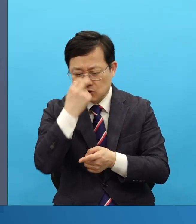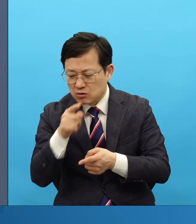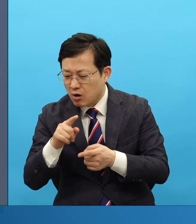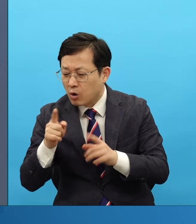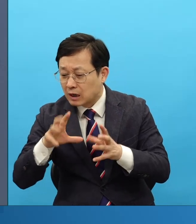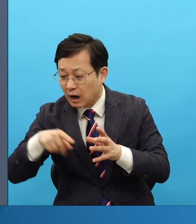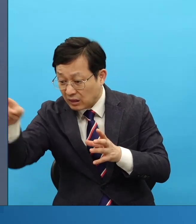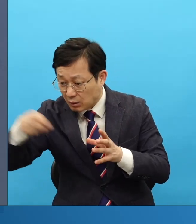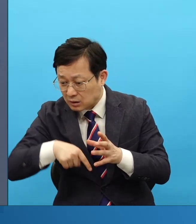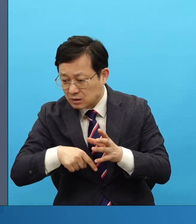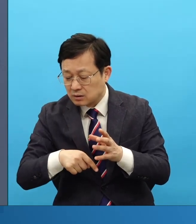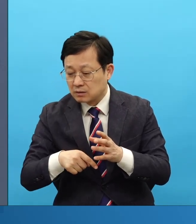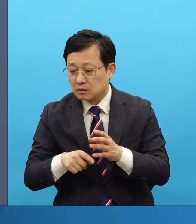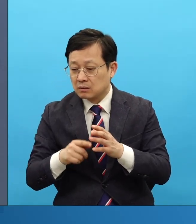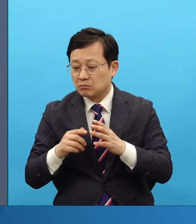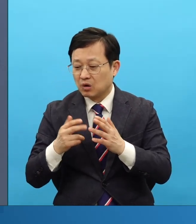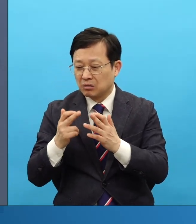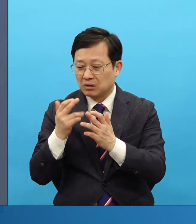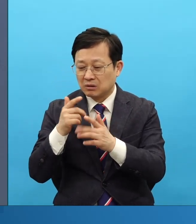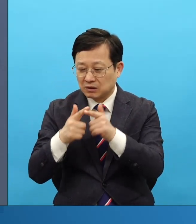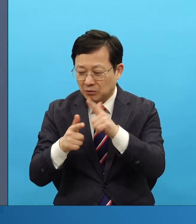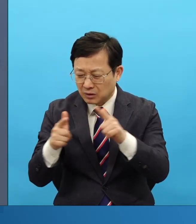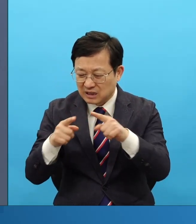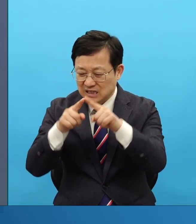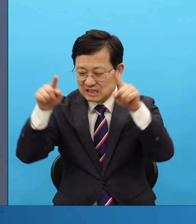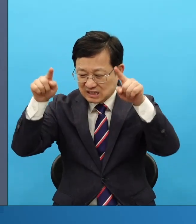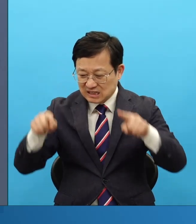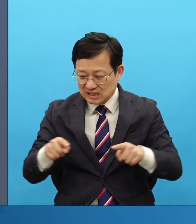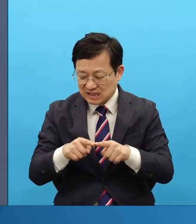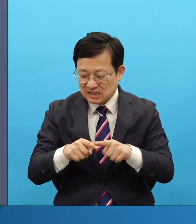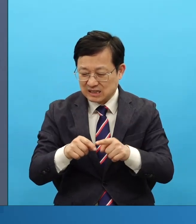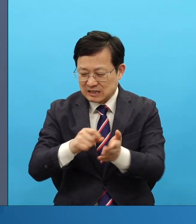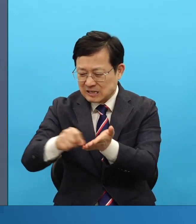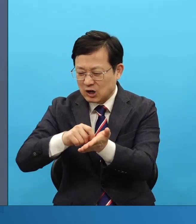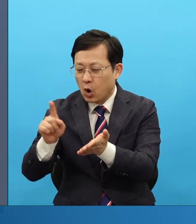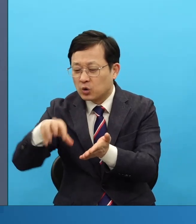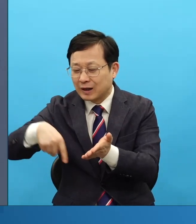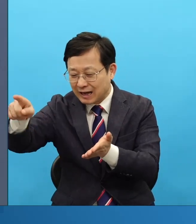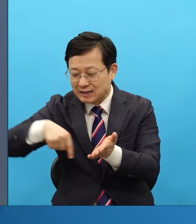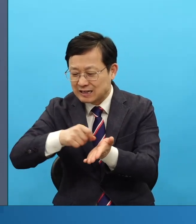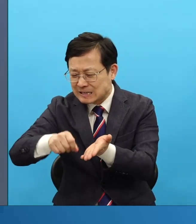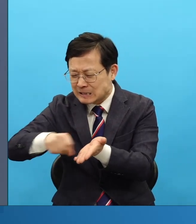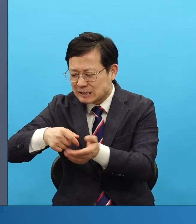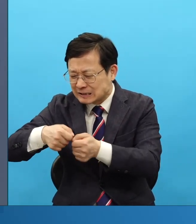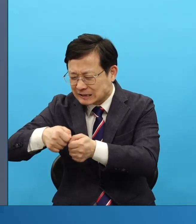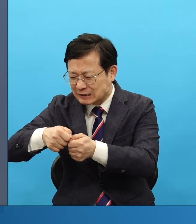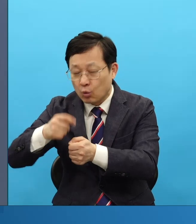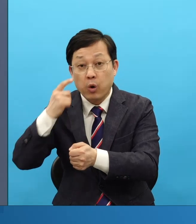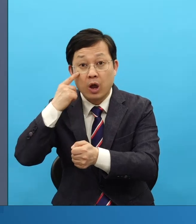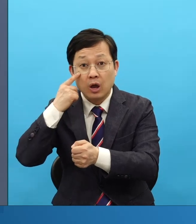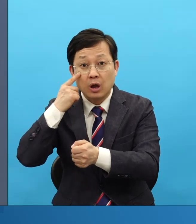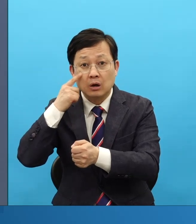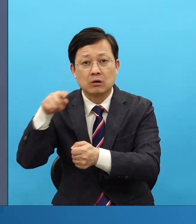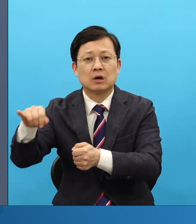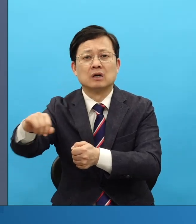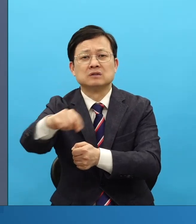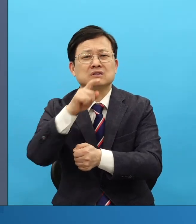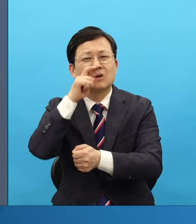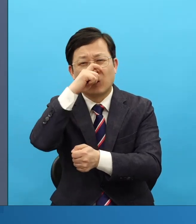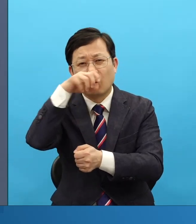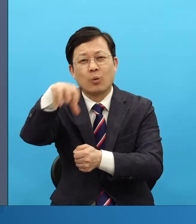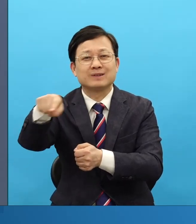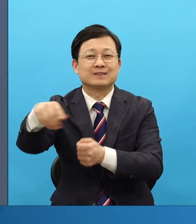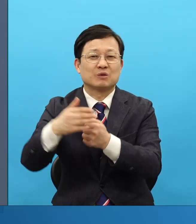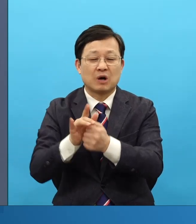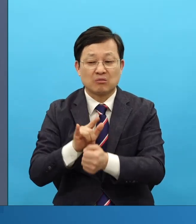가는 물어봅니다. And if when 그 you get off 노란종이 써내야 돼. 워낙 뭐 많아요. when you get off the plane, they always ask you, have you been to any farms? Have you been to any of these